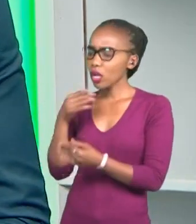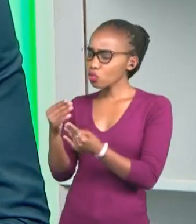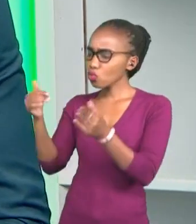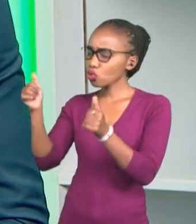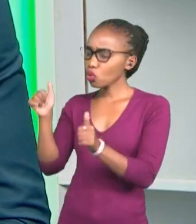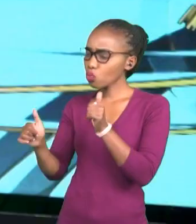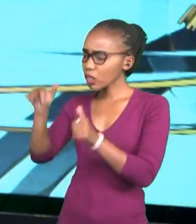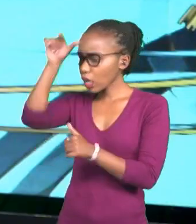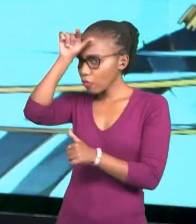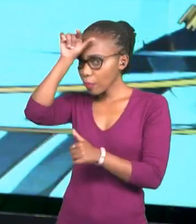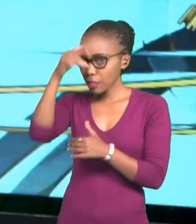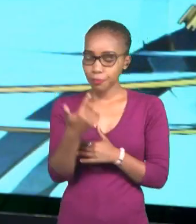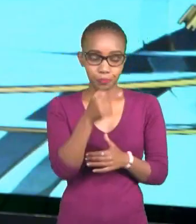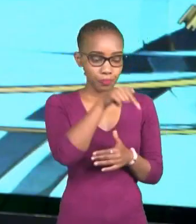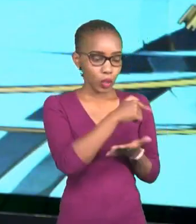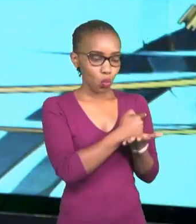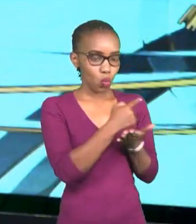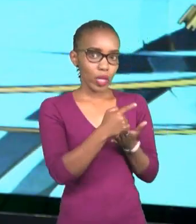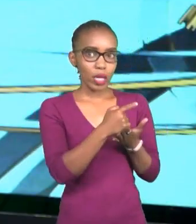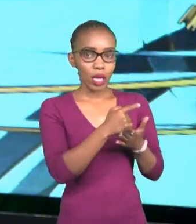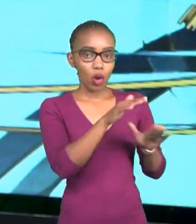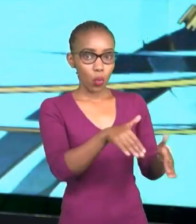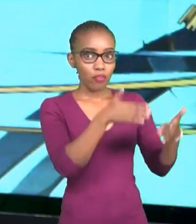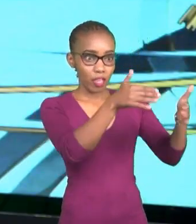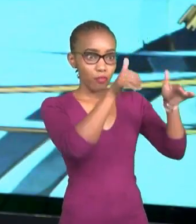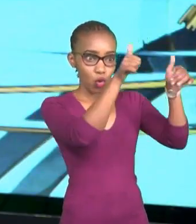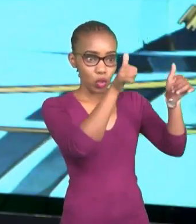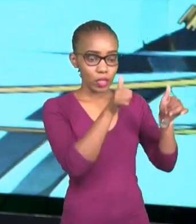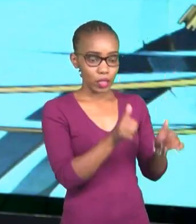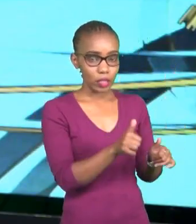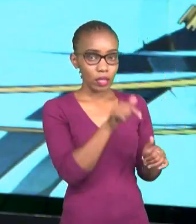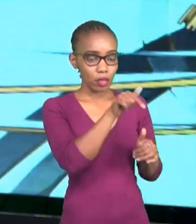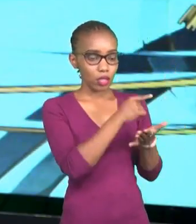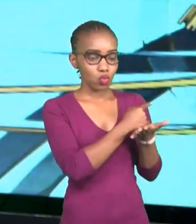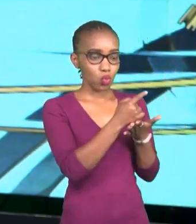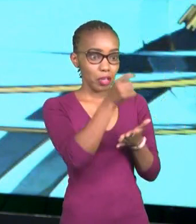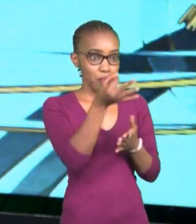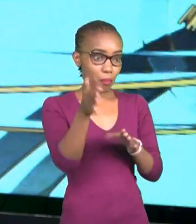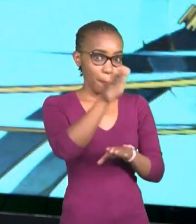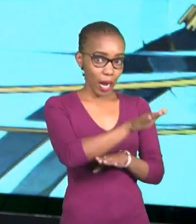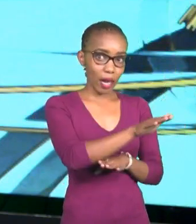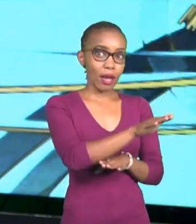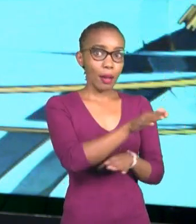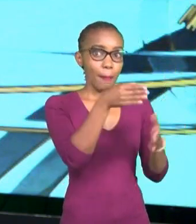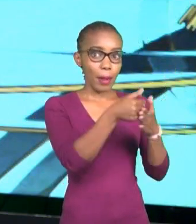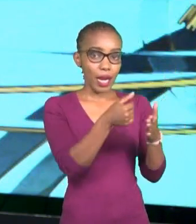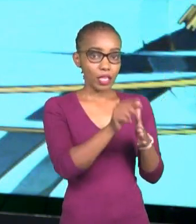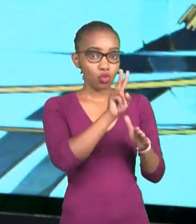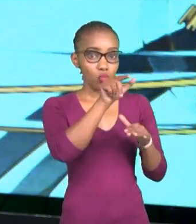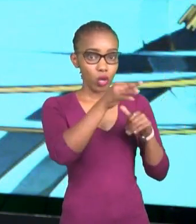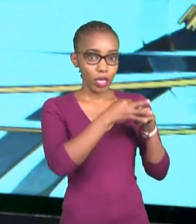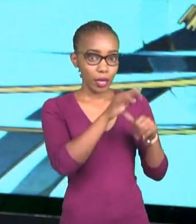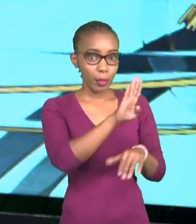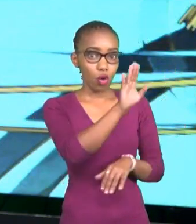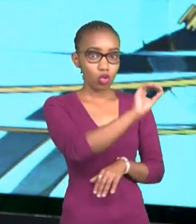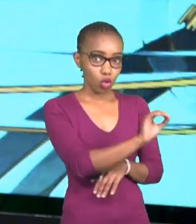ningetaka kusema ya kwamba within this week we have given an ultimatum. Tumesema ya kwamba wasiporudisha hiyo more than 2.8 billion